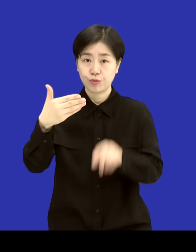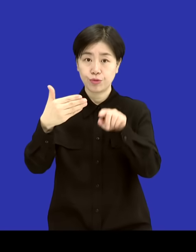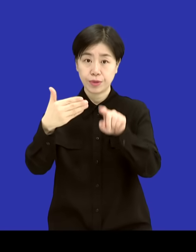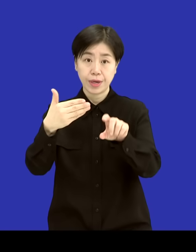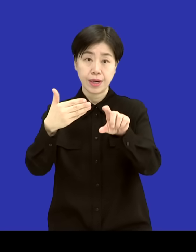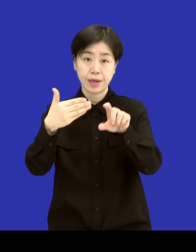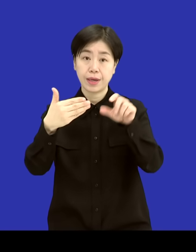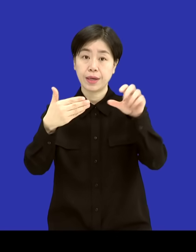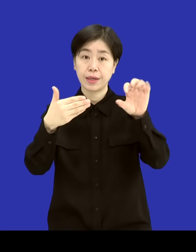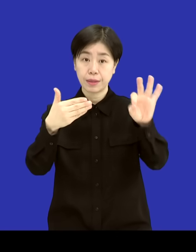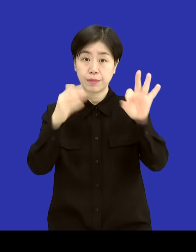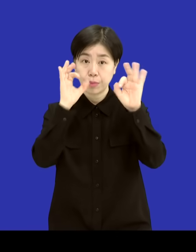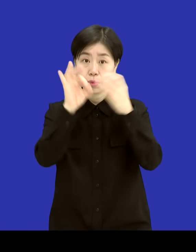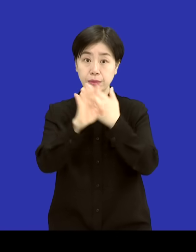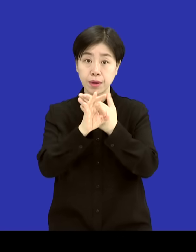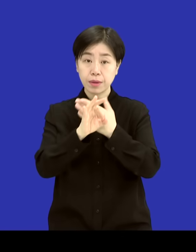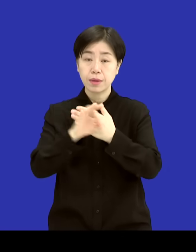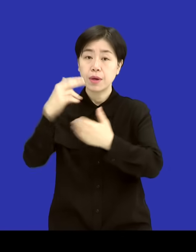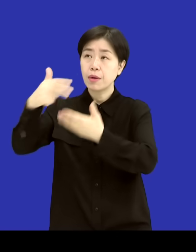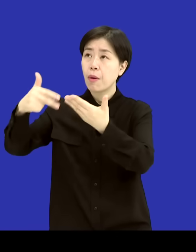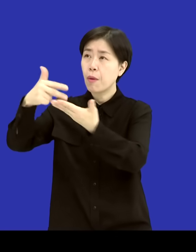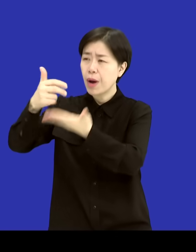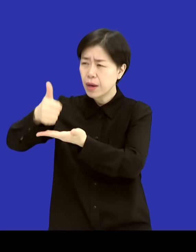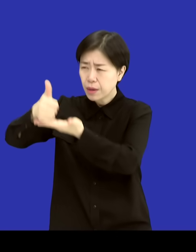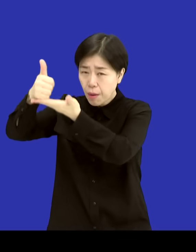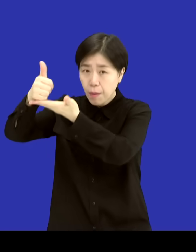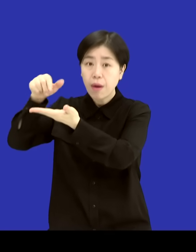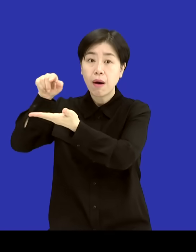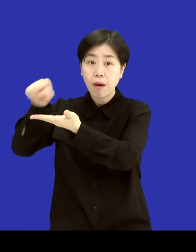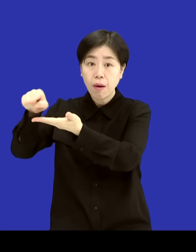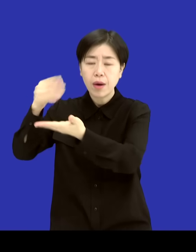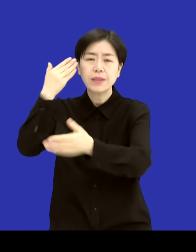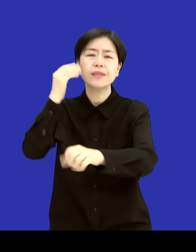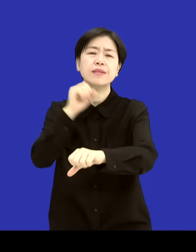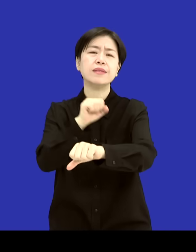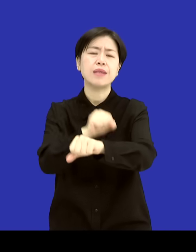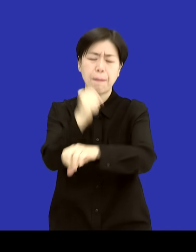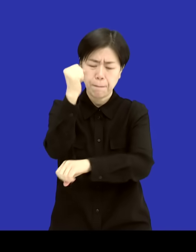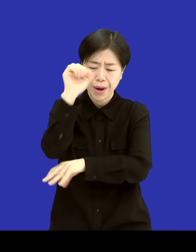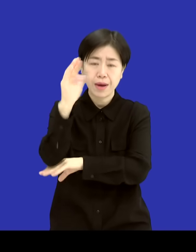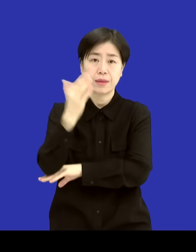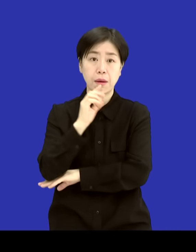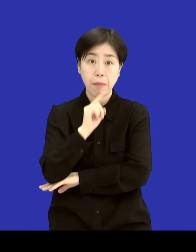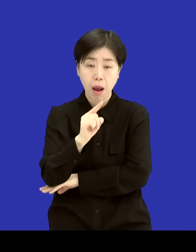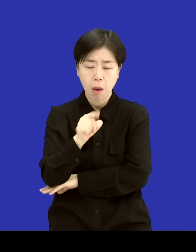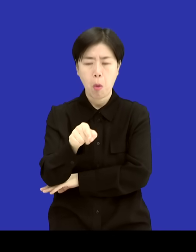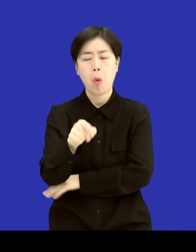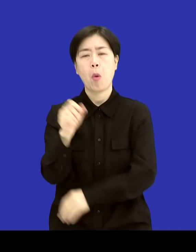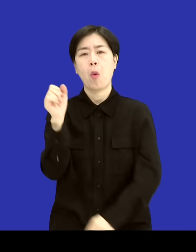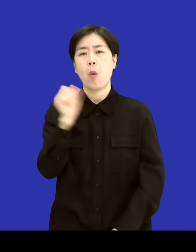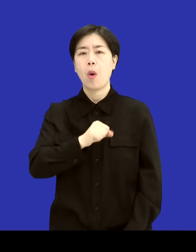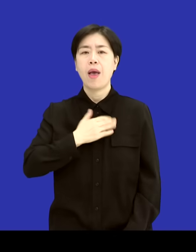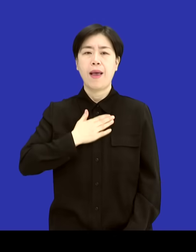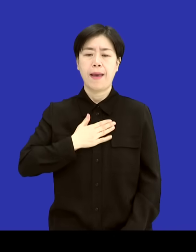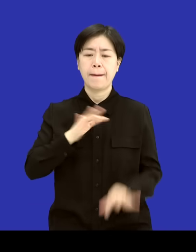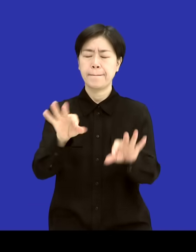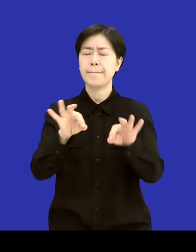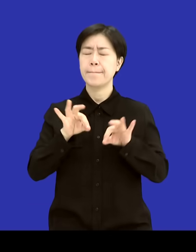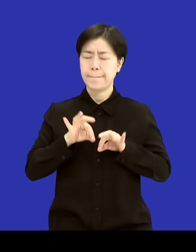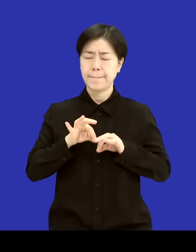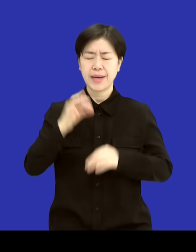가장 지혜로운 것은 하나님을 경외하는 것이다라는 말씀이 있어서 좀 더 신앙 생활을